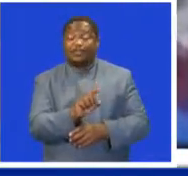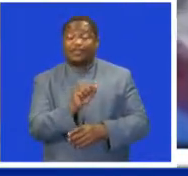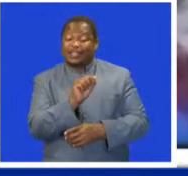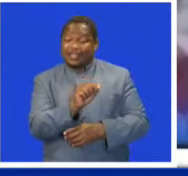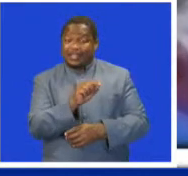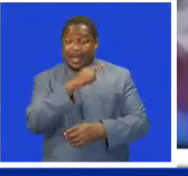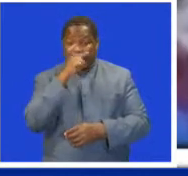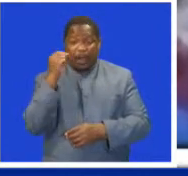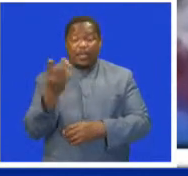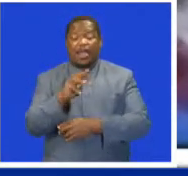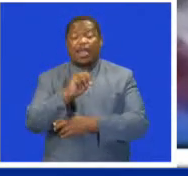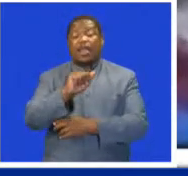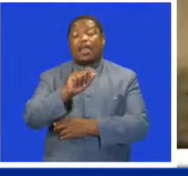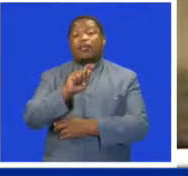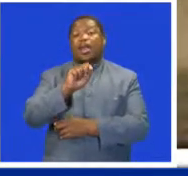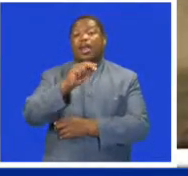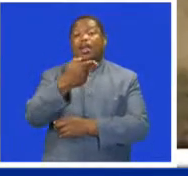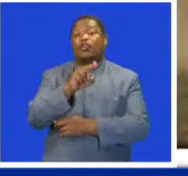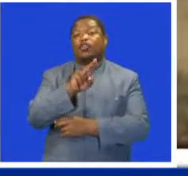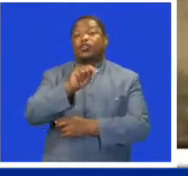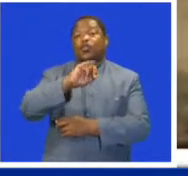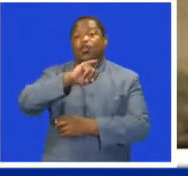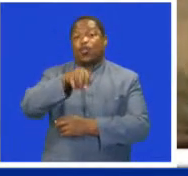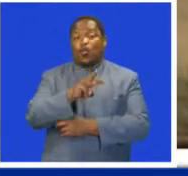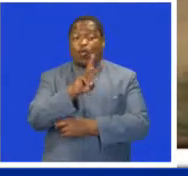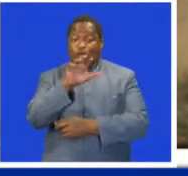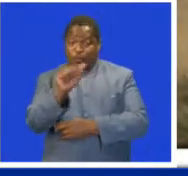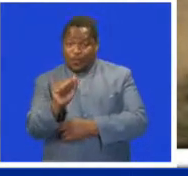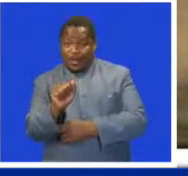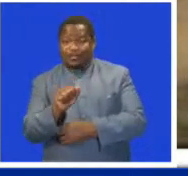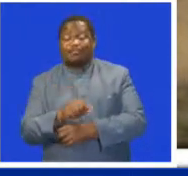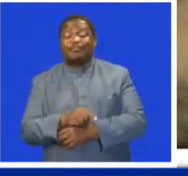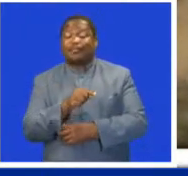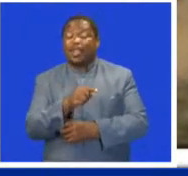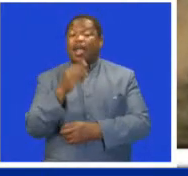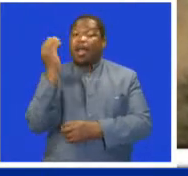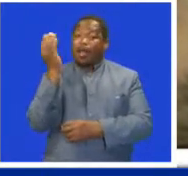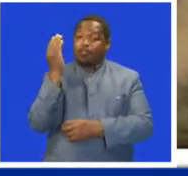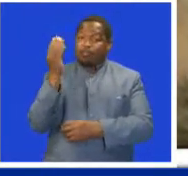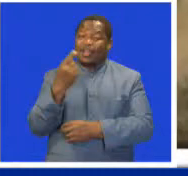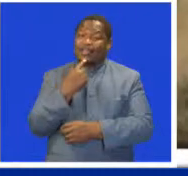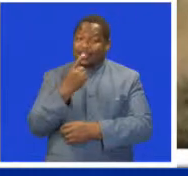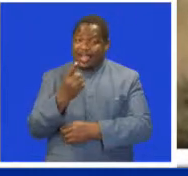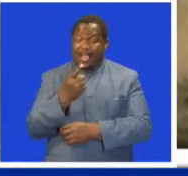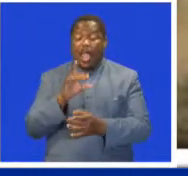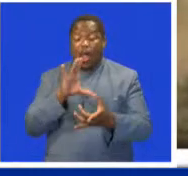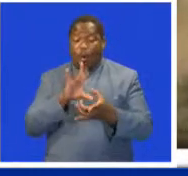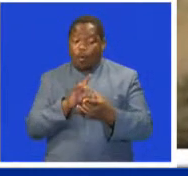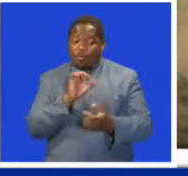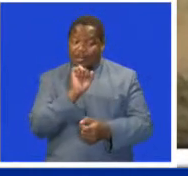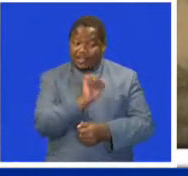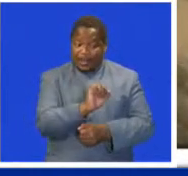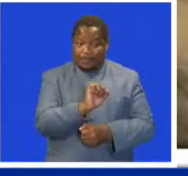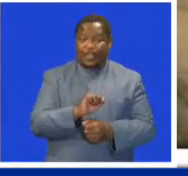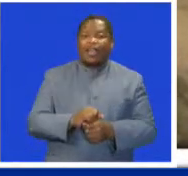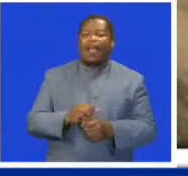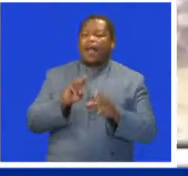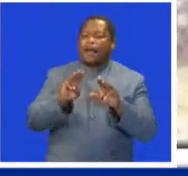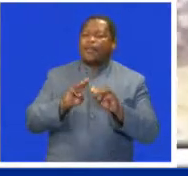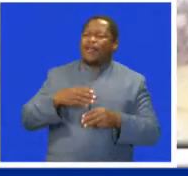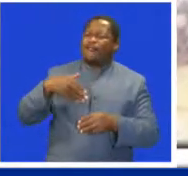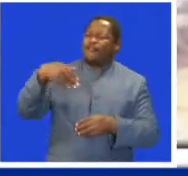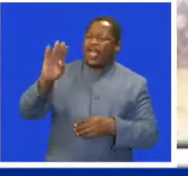1929 lochazelena naye asikhulumisana naye ukuthi wekutalwa emkhwakhweni emnceleni nelive leninzima